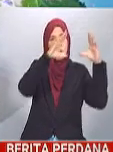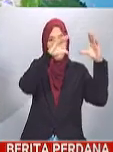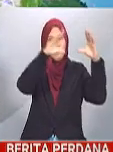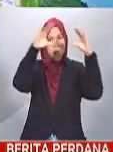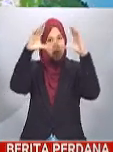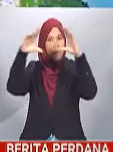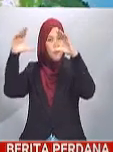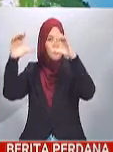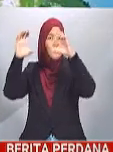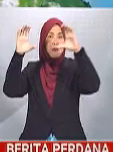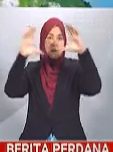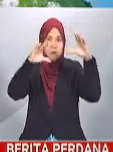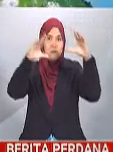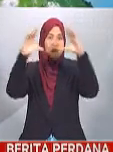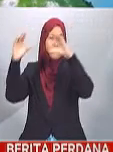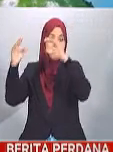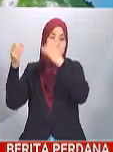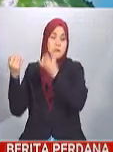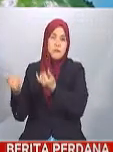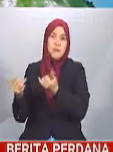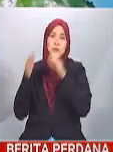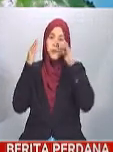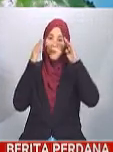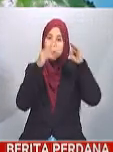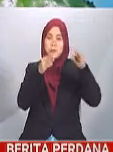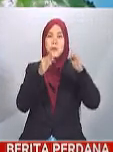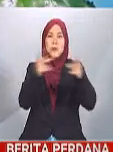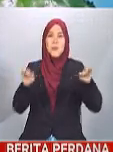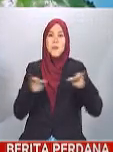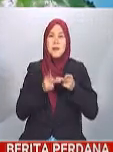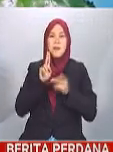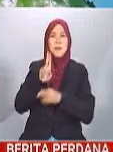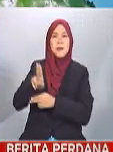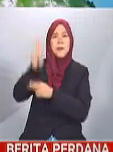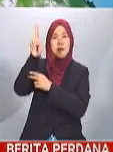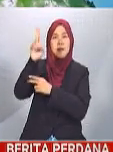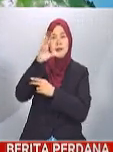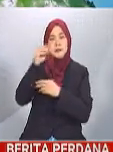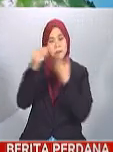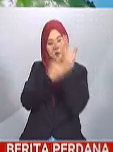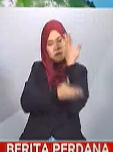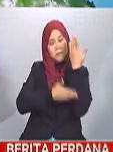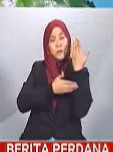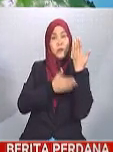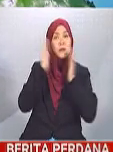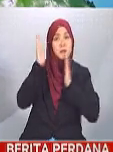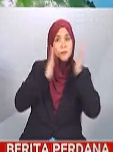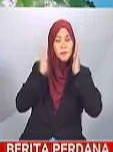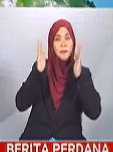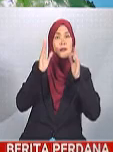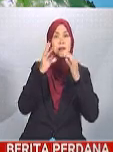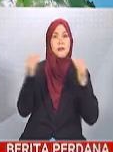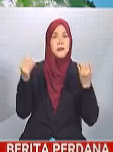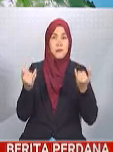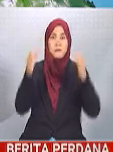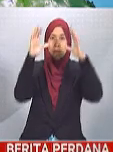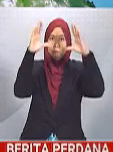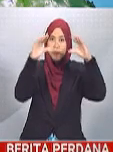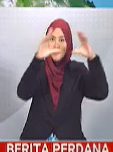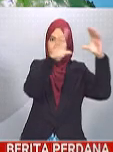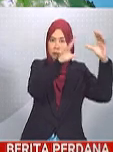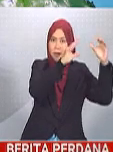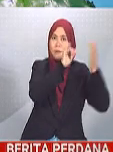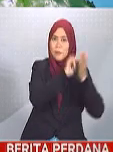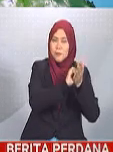aktif yang tebal kini tertumpu di kawasan utara dan tengah semenanjung Malaysia. Dijangkakan kelompok awan aktif